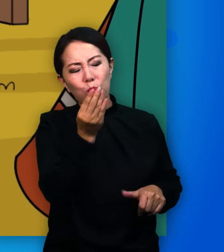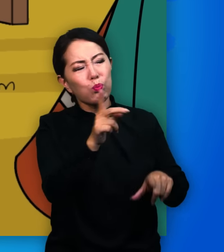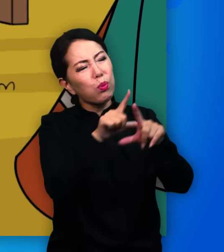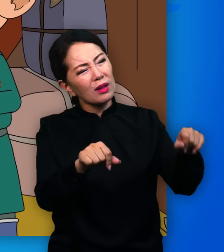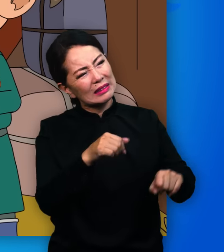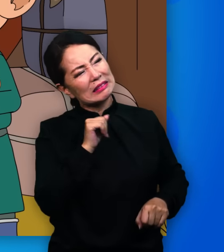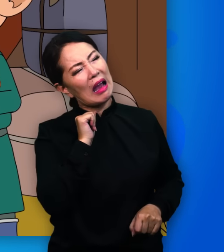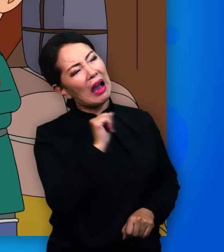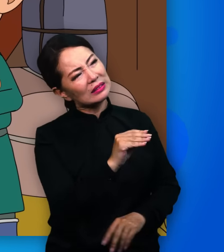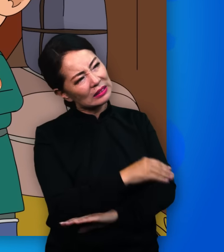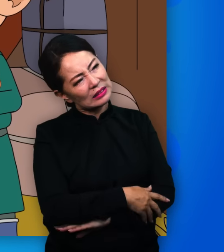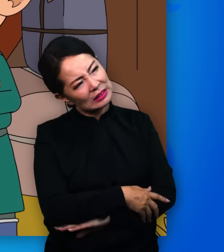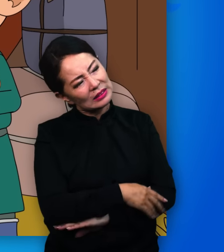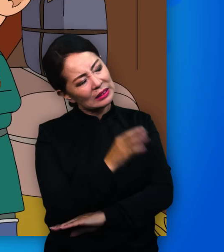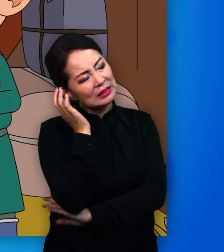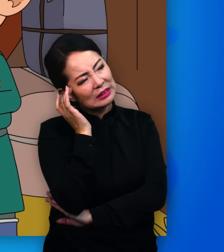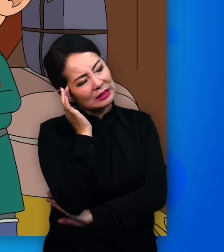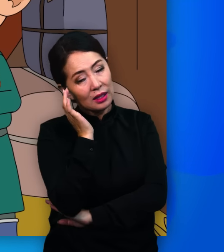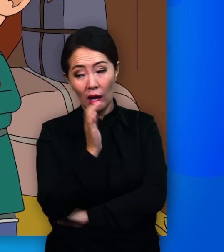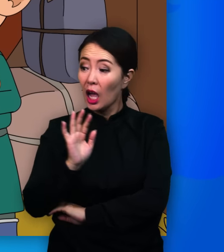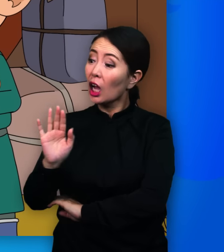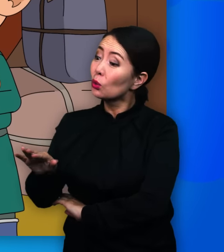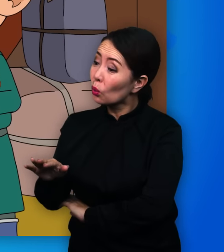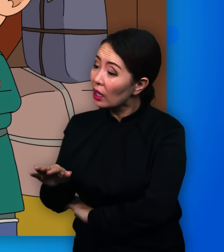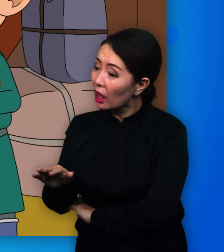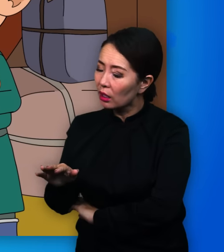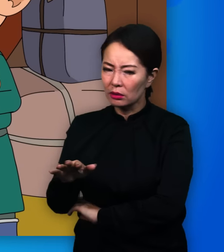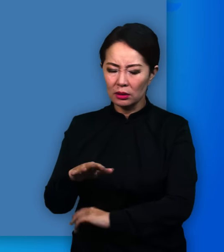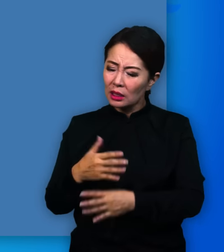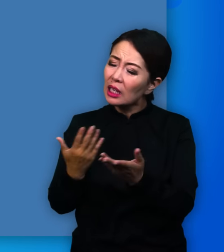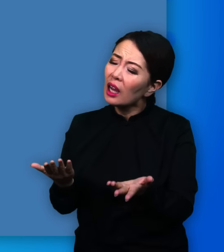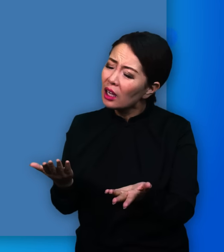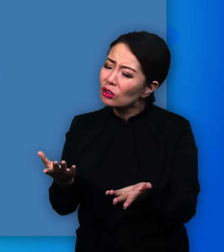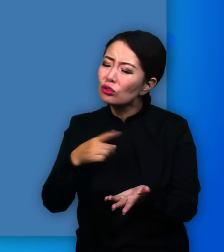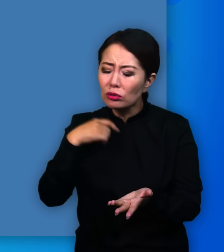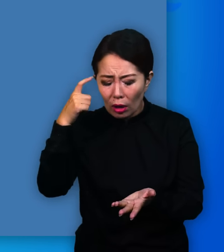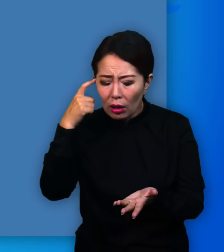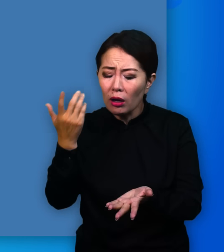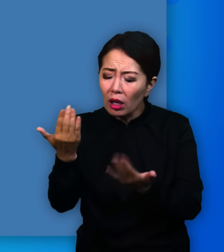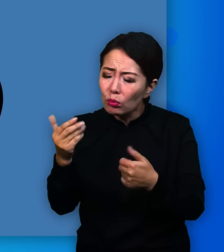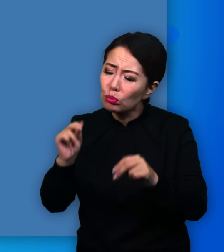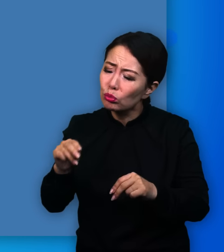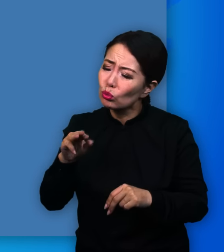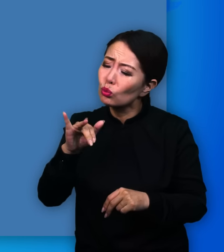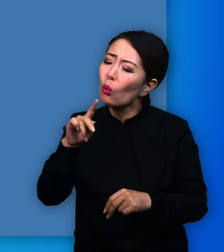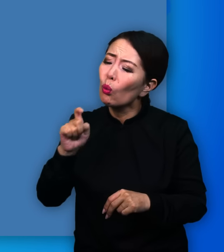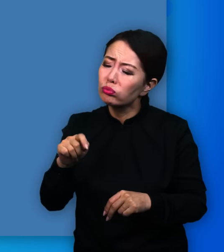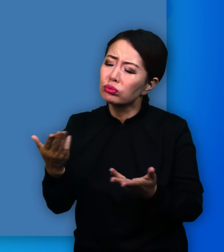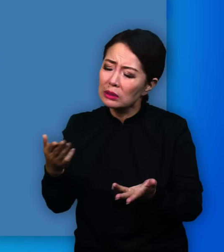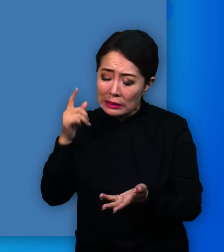ингэж хэлье. Хаантан хүнд тусалсан хүн болгонд алтан шагнал өгч байгааги.